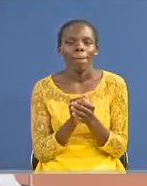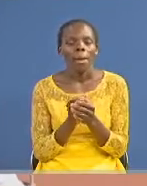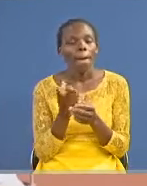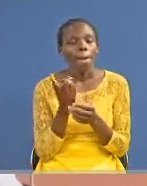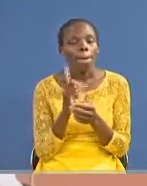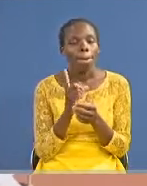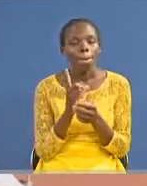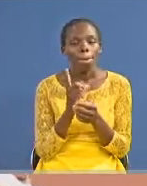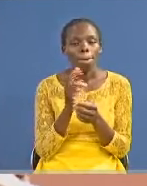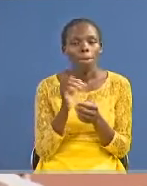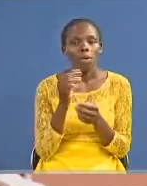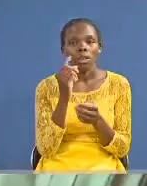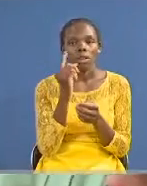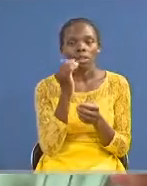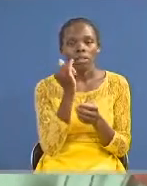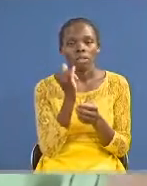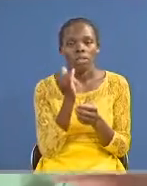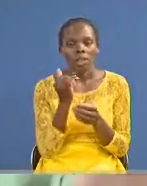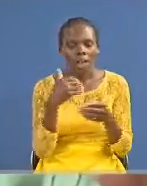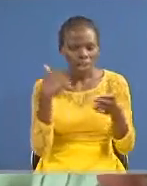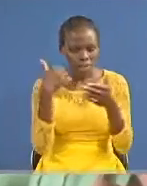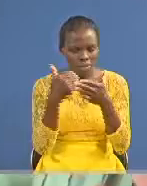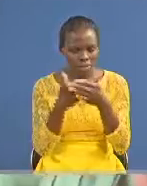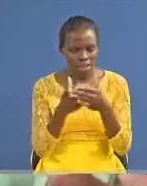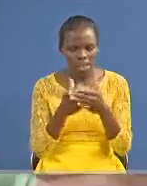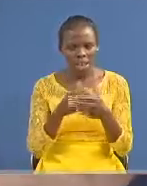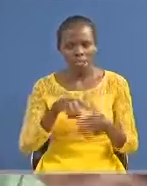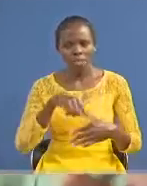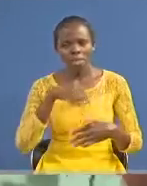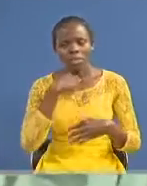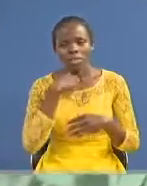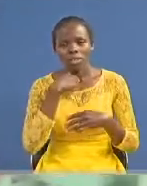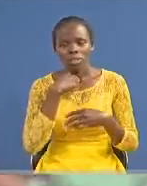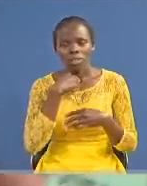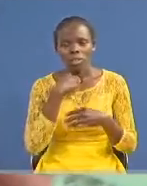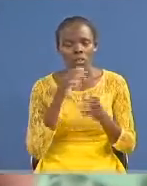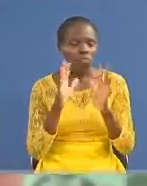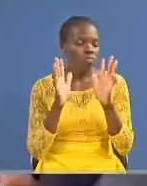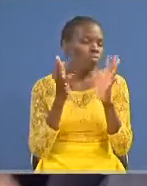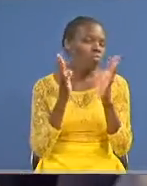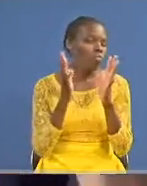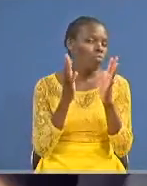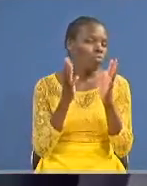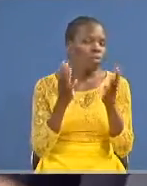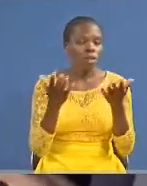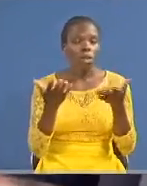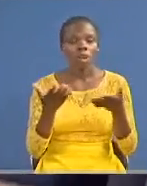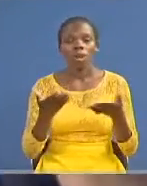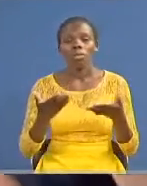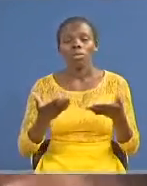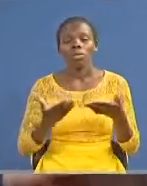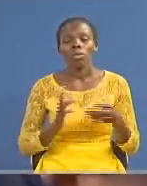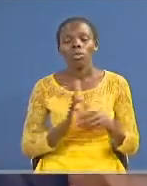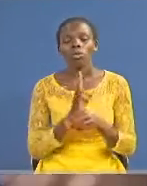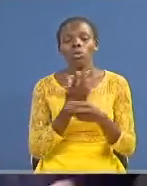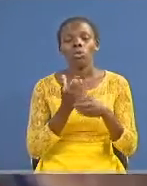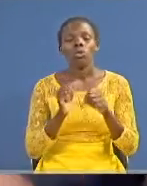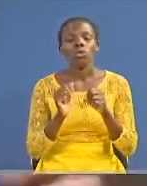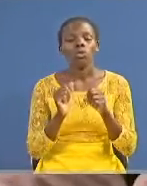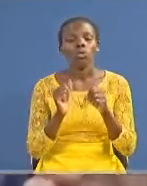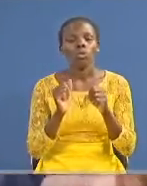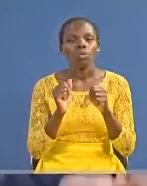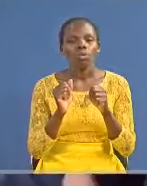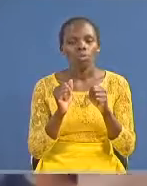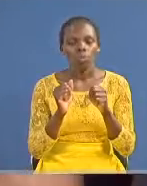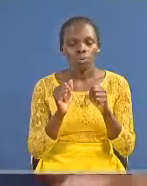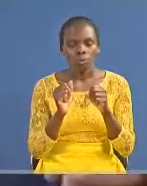Waziri Mkuu wa Barbados Miamor Motley aliwasili kama mgeni mheshimiwa wa makala ya mwaka huu ya sherehe hizo, kukaribishwa kwake na ujio wa Rais Kenyatta tayari